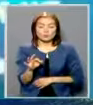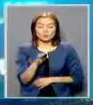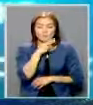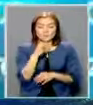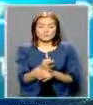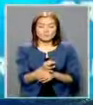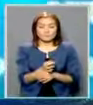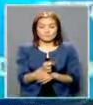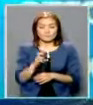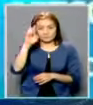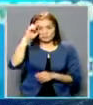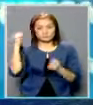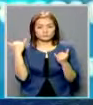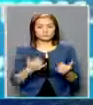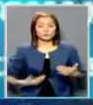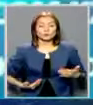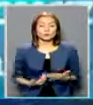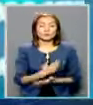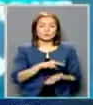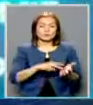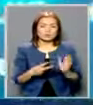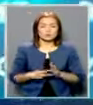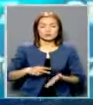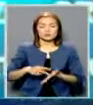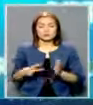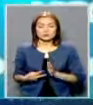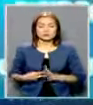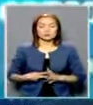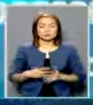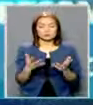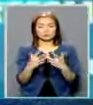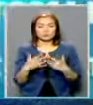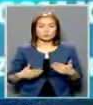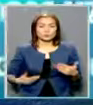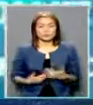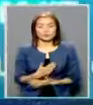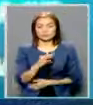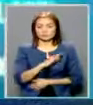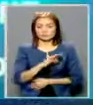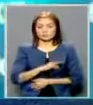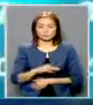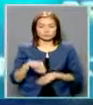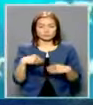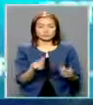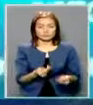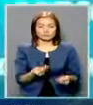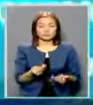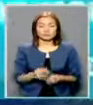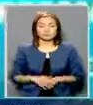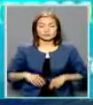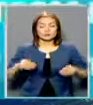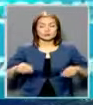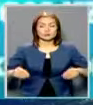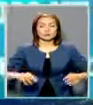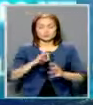Агроөнеркәсіп кешенінің мемлекеттік қолдауын жаңа тәсілдемелерін, оның ішінде цифрлық технологияларды пайдалана отырып, ауыспалы